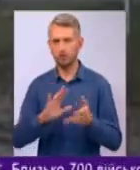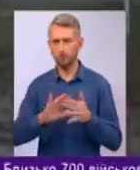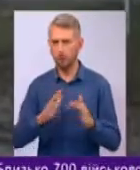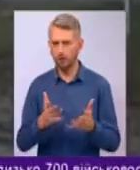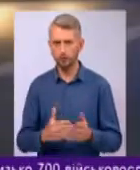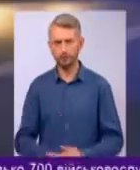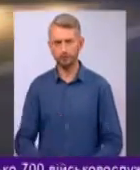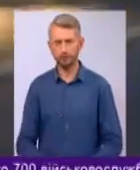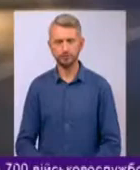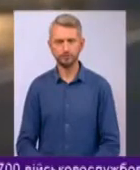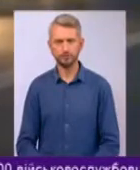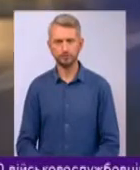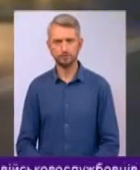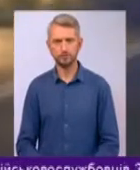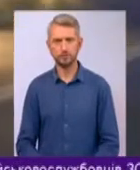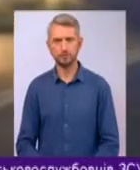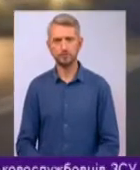ситуацію?